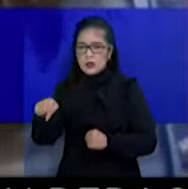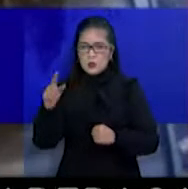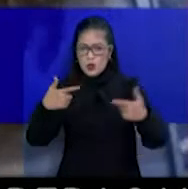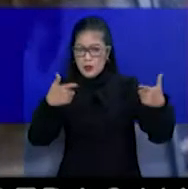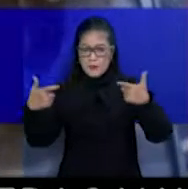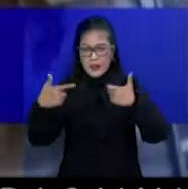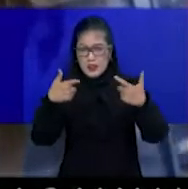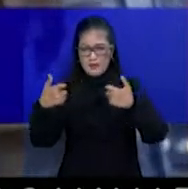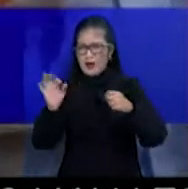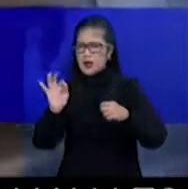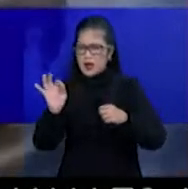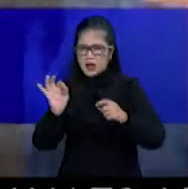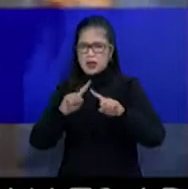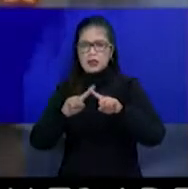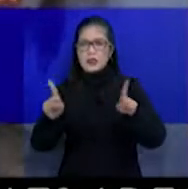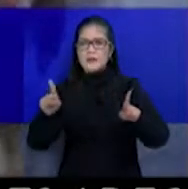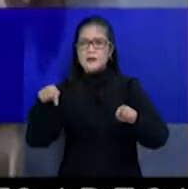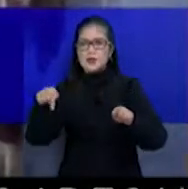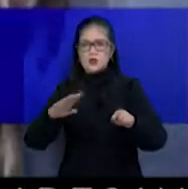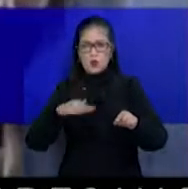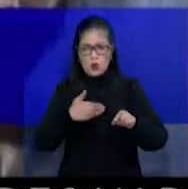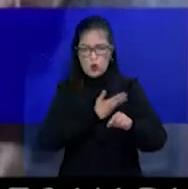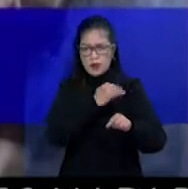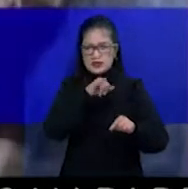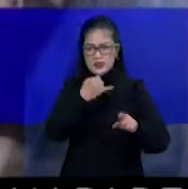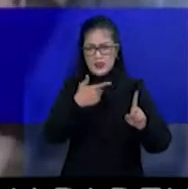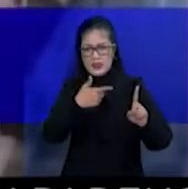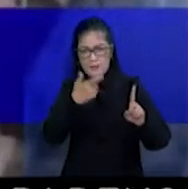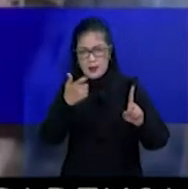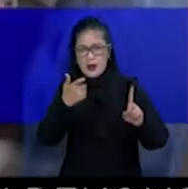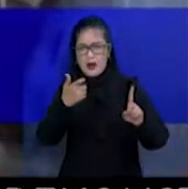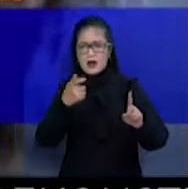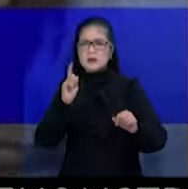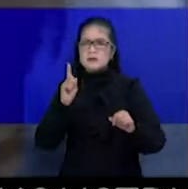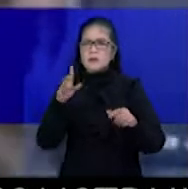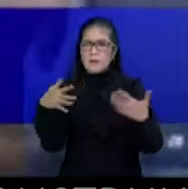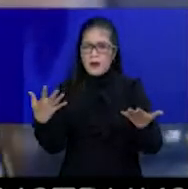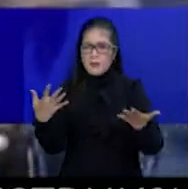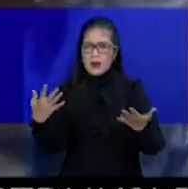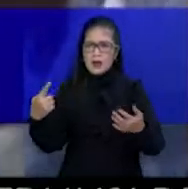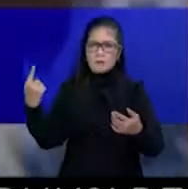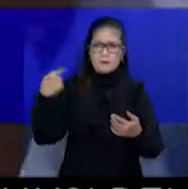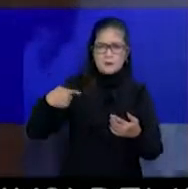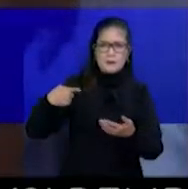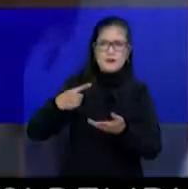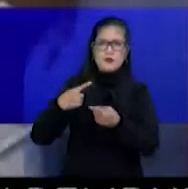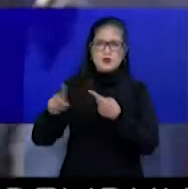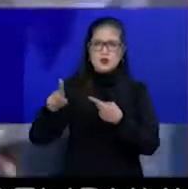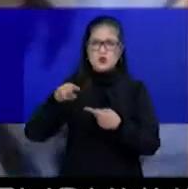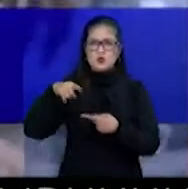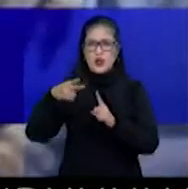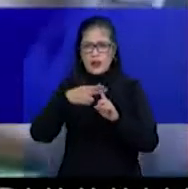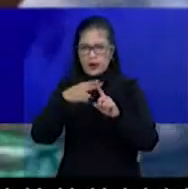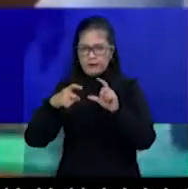tembak-menembak, namun penembakan terhadap korban Brigadir Yosua yang dilakukannya atas perintah Irjen Ferdi Sambo. Untuk